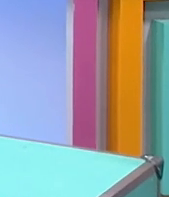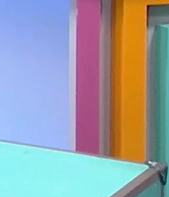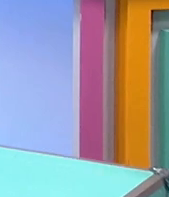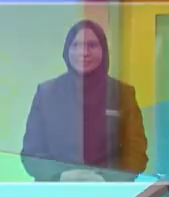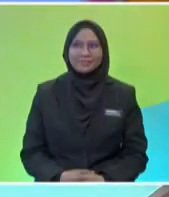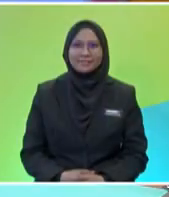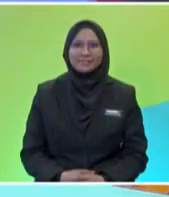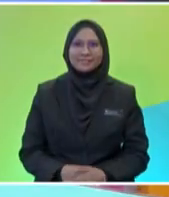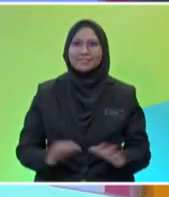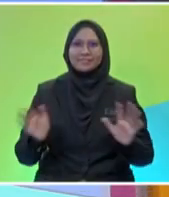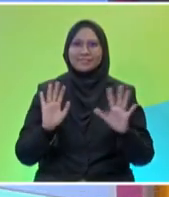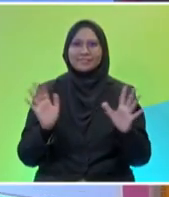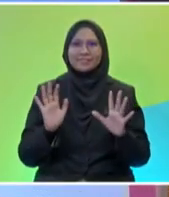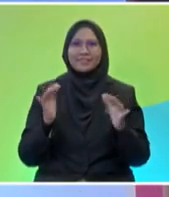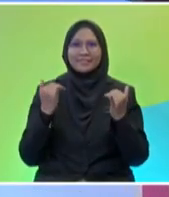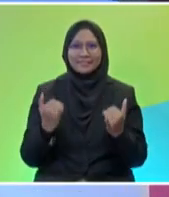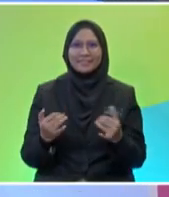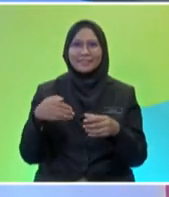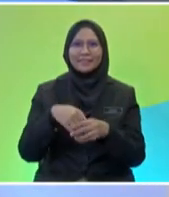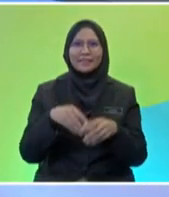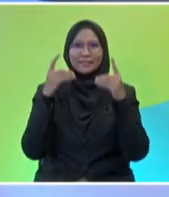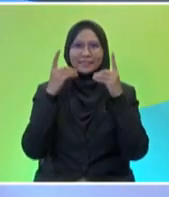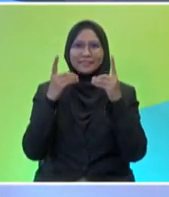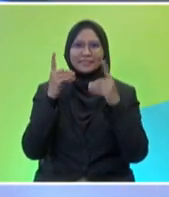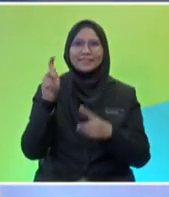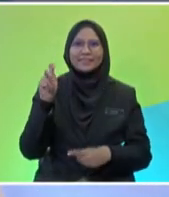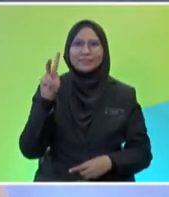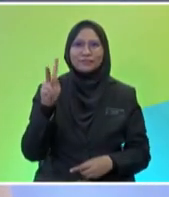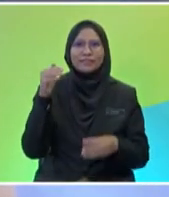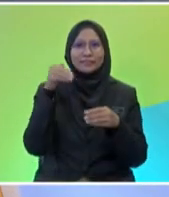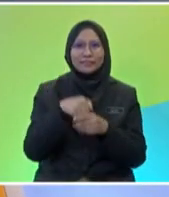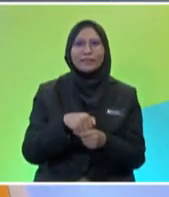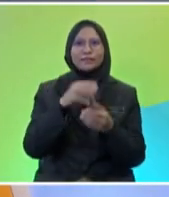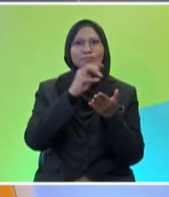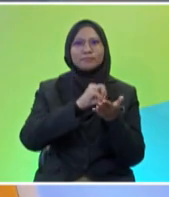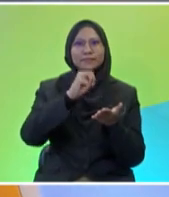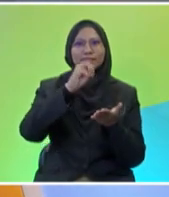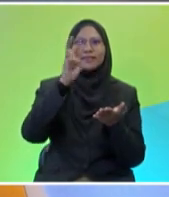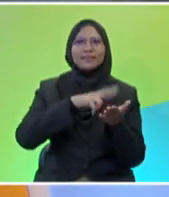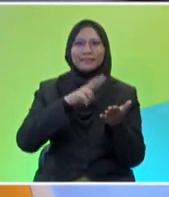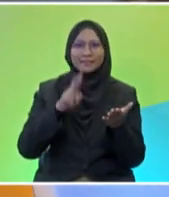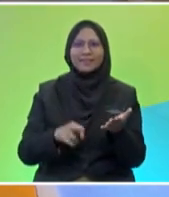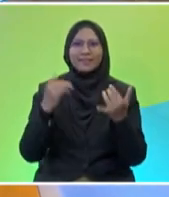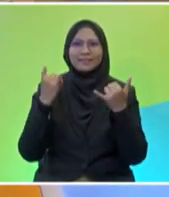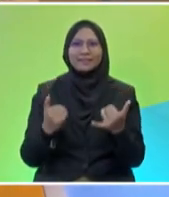masih lagi bersama kami Didik TV KPM pagi slot menengah rendah dan bersama kita